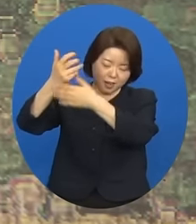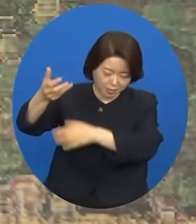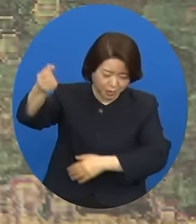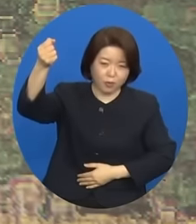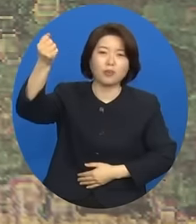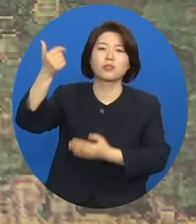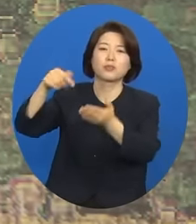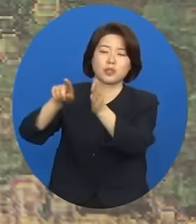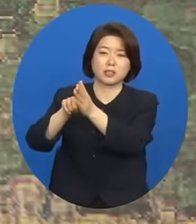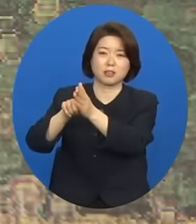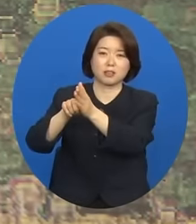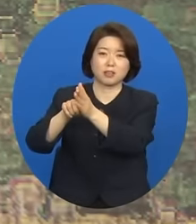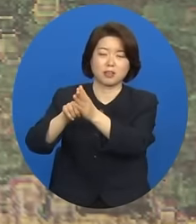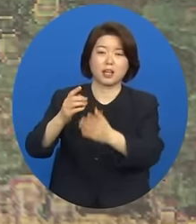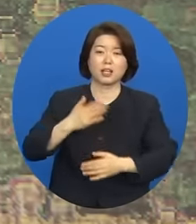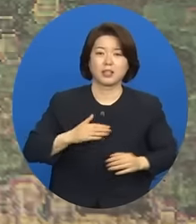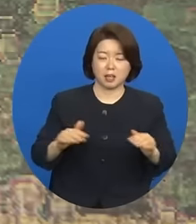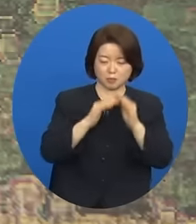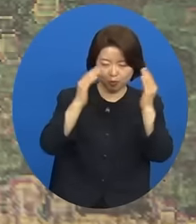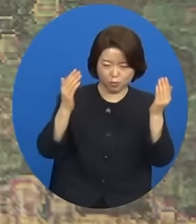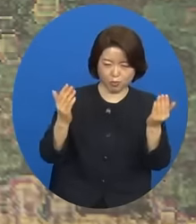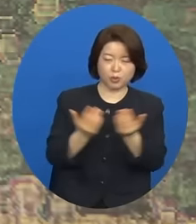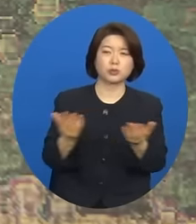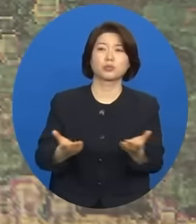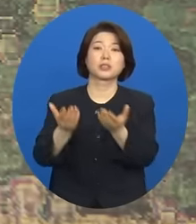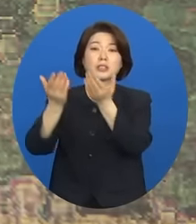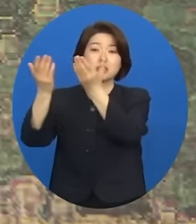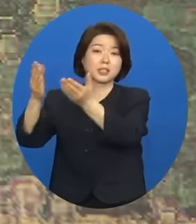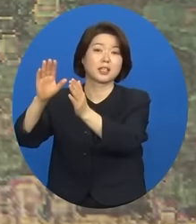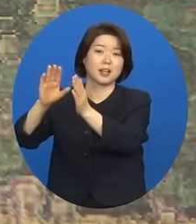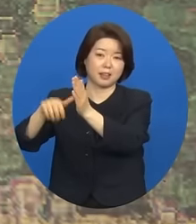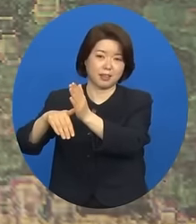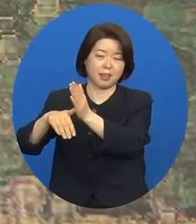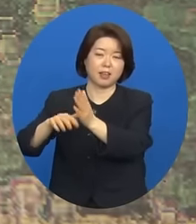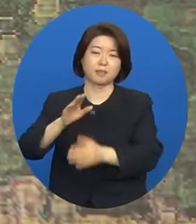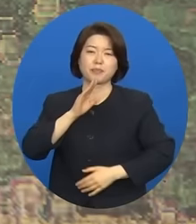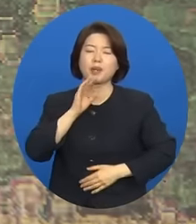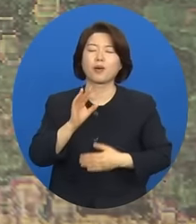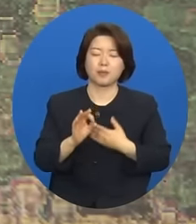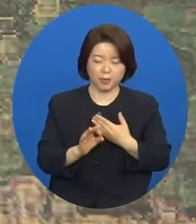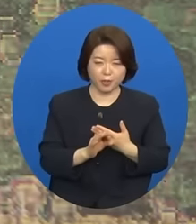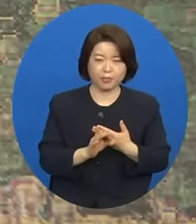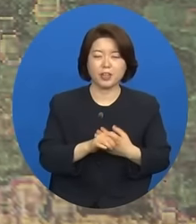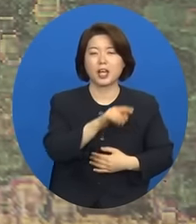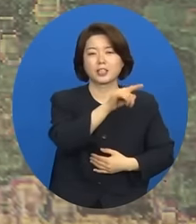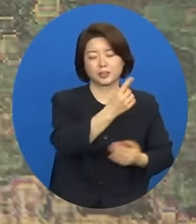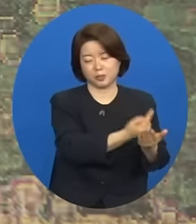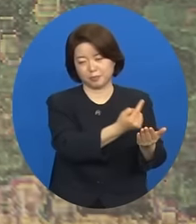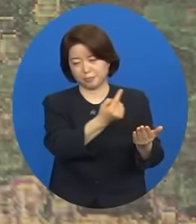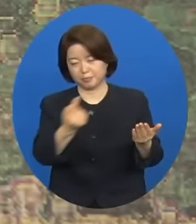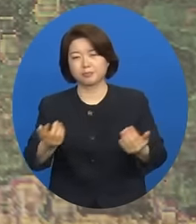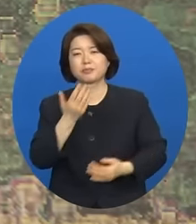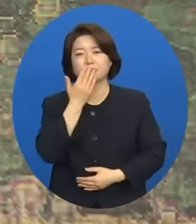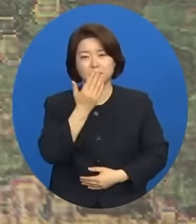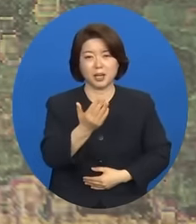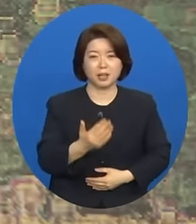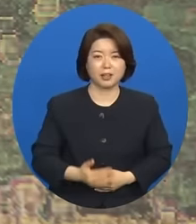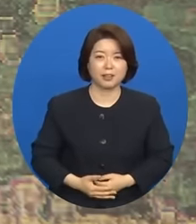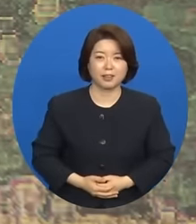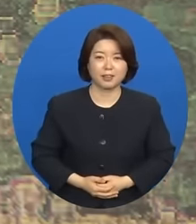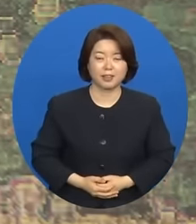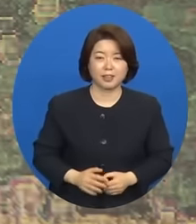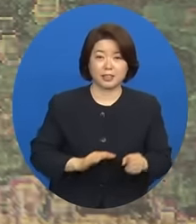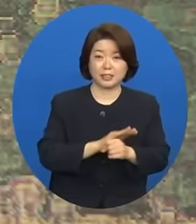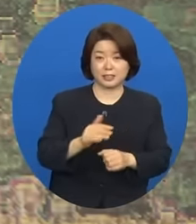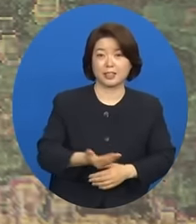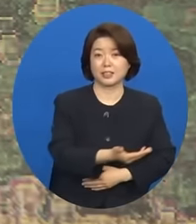것을 위하여 내 모든 것을 드리게 될 때 이제 그러면 바닷 아람을 떠나게 되는 것입니다. 사랑하는